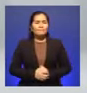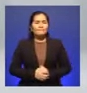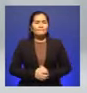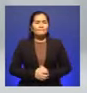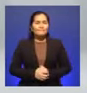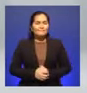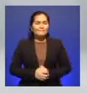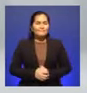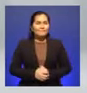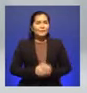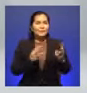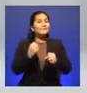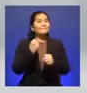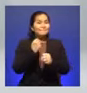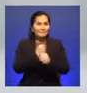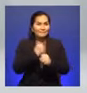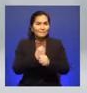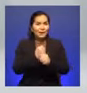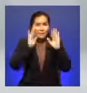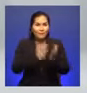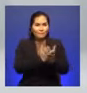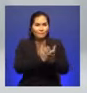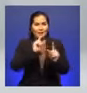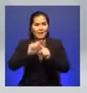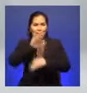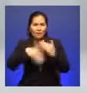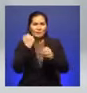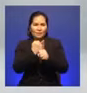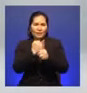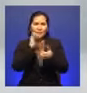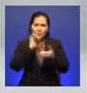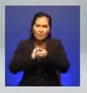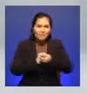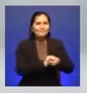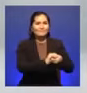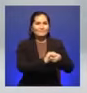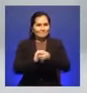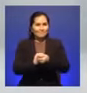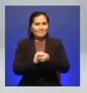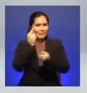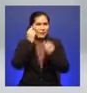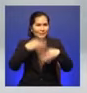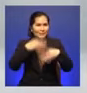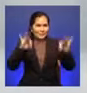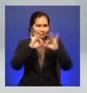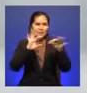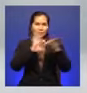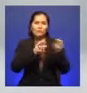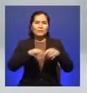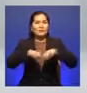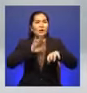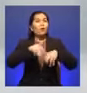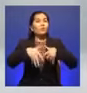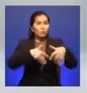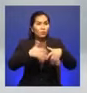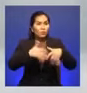พราะฉะนั้นการทำงานที่เชื่อมโยงทุกภาคส่วนเนี่ยน่าจะมีบทบาทสำคัญสำหรับเรื่องนี้อย่างมากค่ะไม่ทราบว่